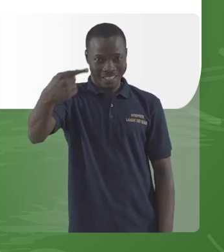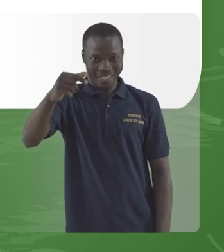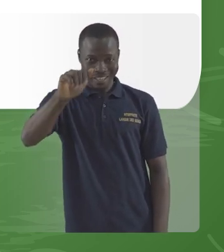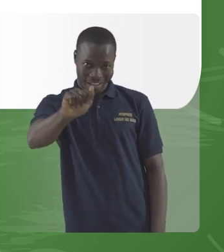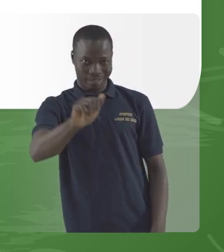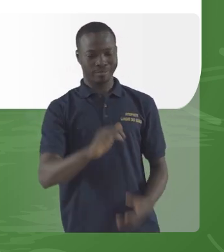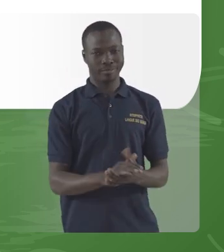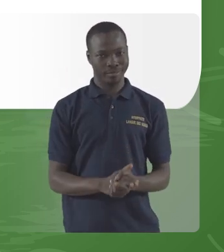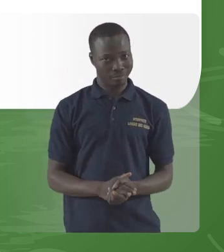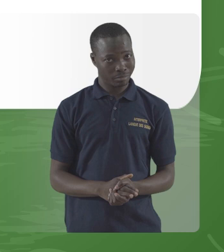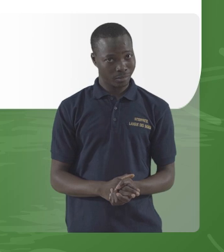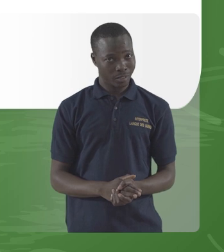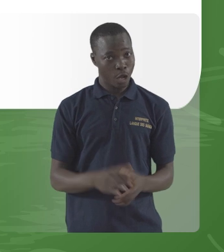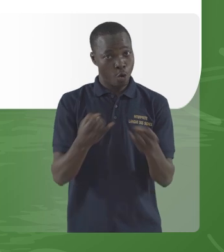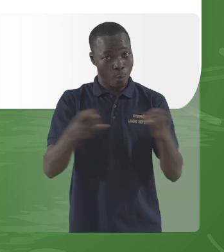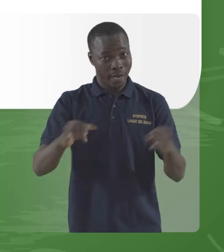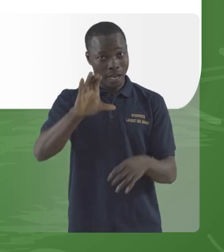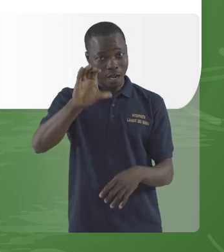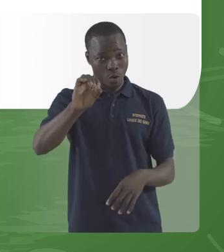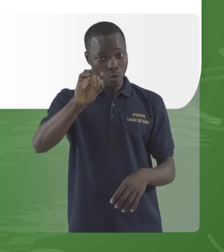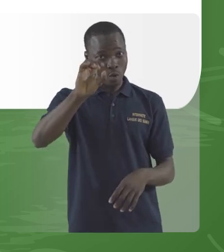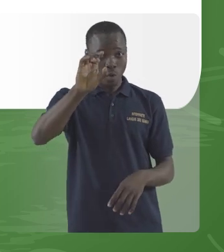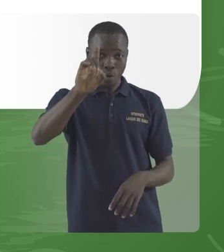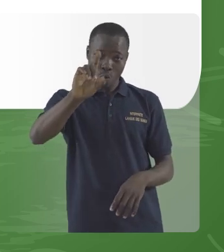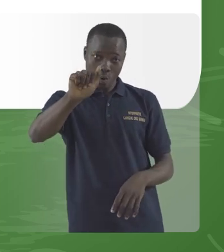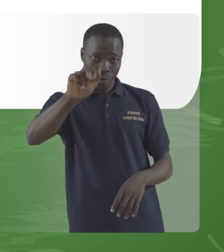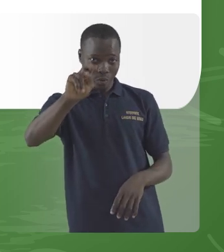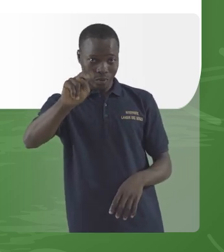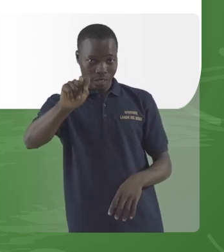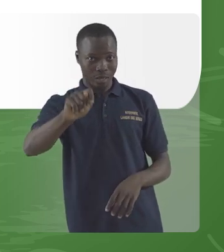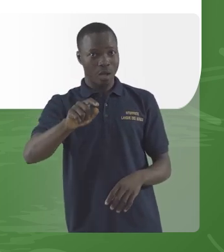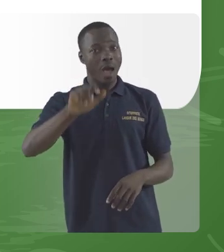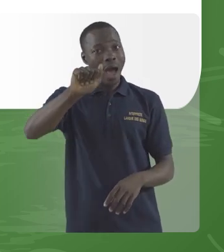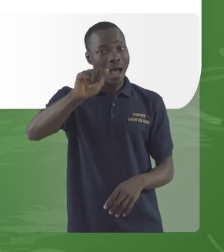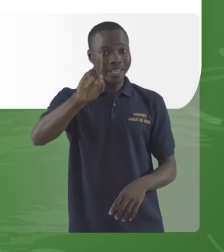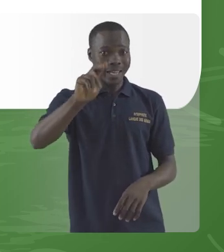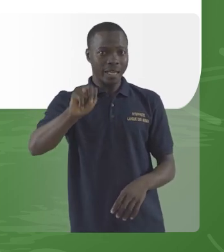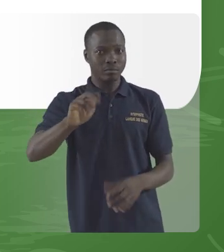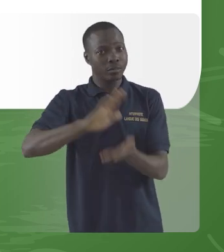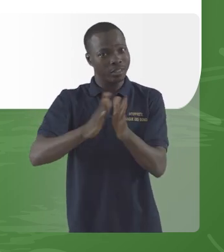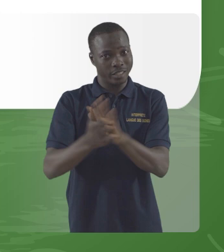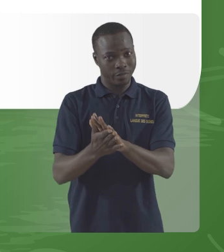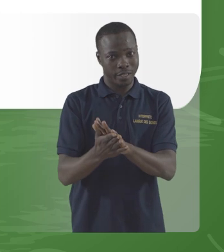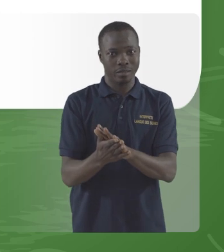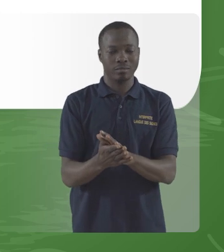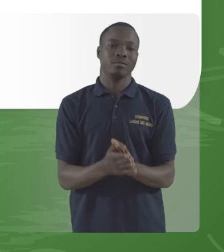GGA. Le brin codant de l'ADN est le suivant.